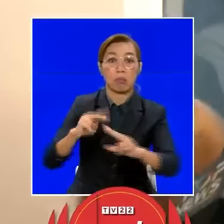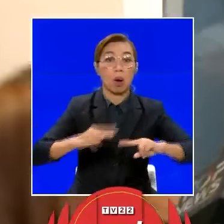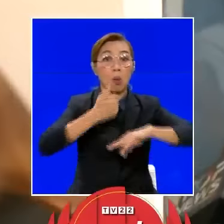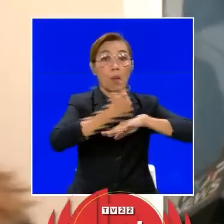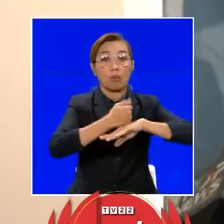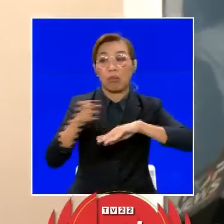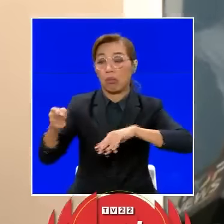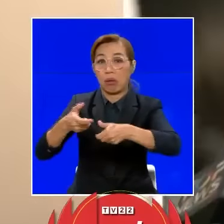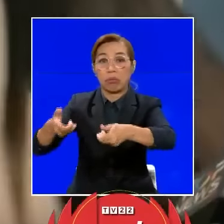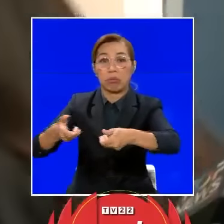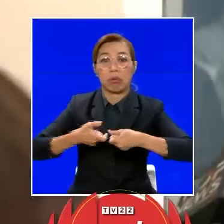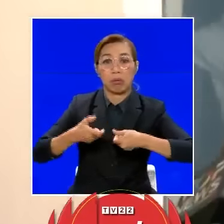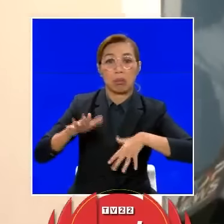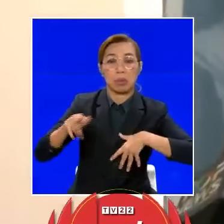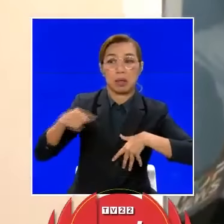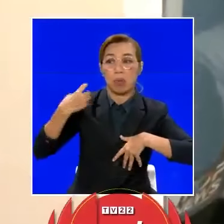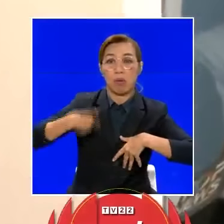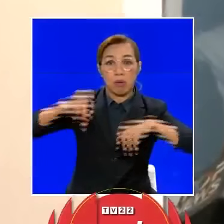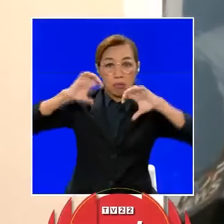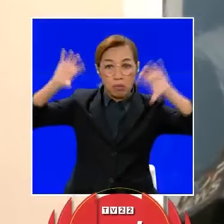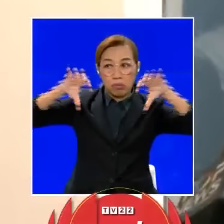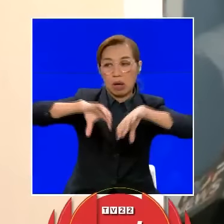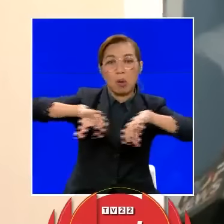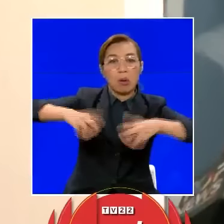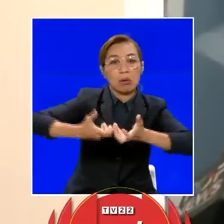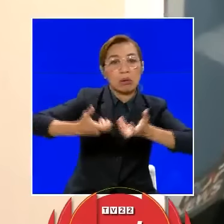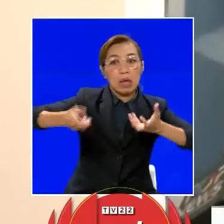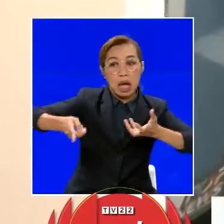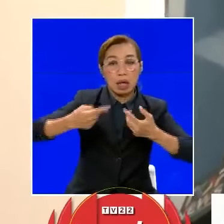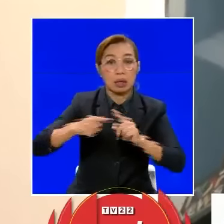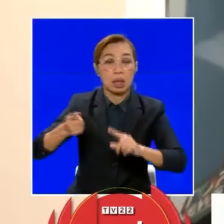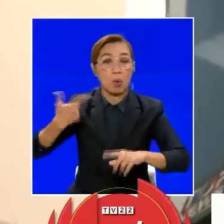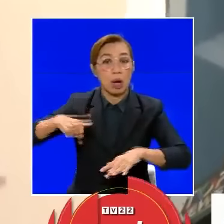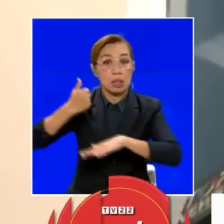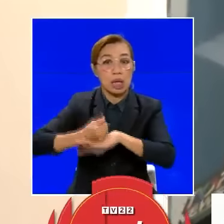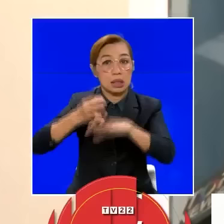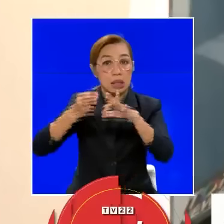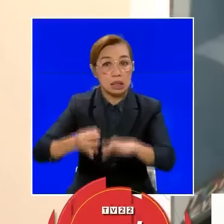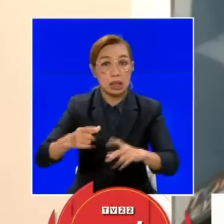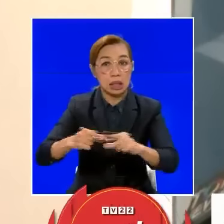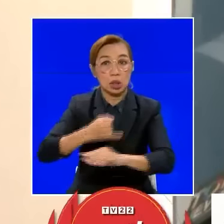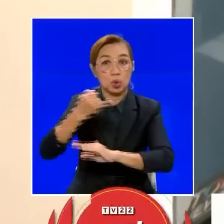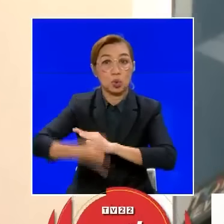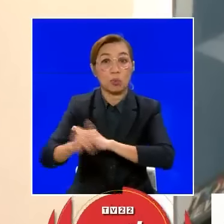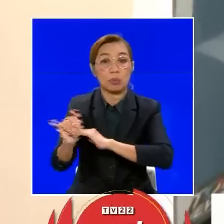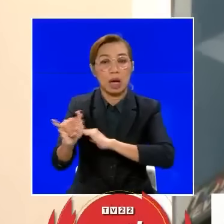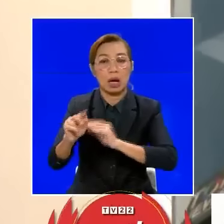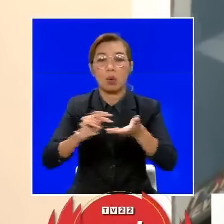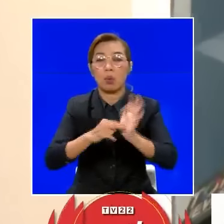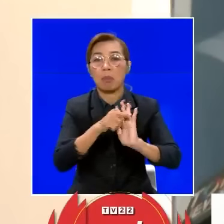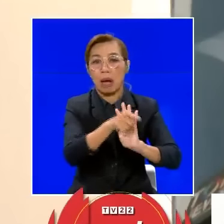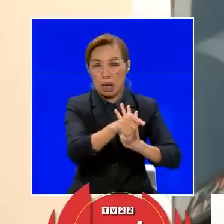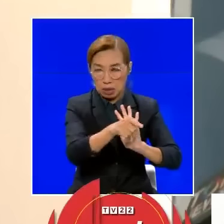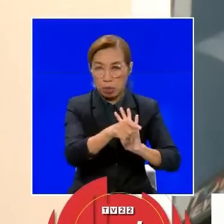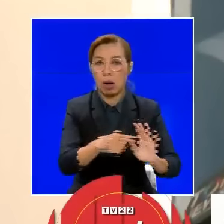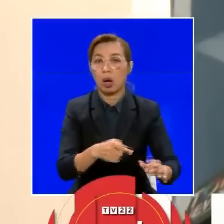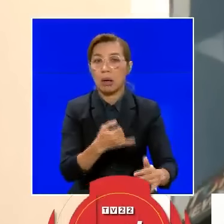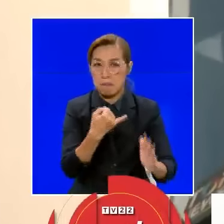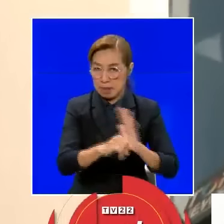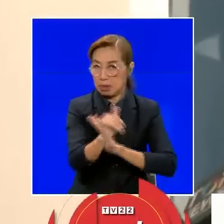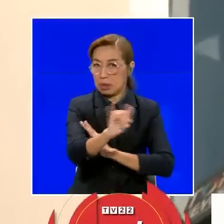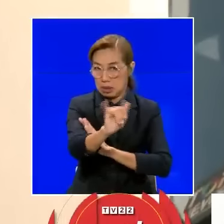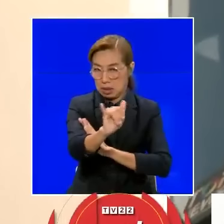ราะว่ามันอิสระต่อกันแต่ตราบใดที่ศาลยังไม่ตัดสินให้คดีถึงที่สิ้นสุดให้สันนิษฐานก่อนว่าผู้นั้นบริสุทธิ์อ่ะ